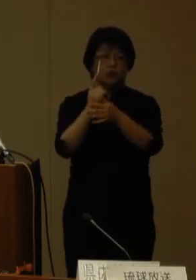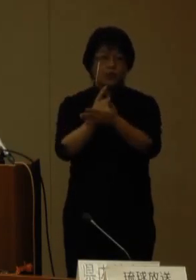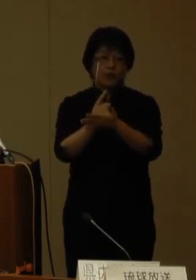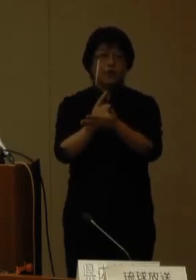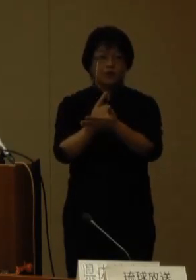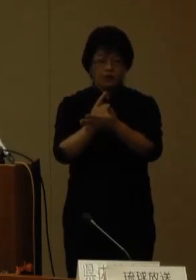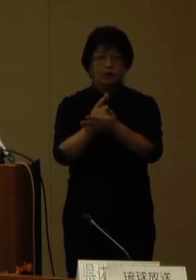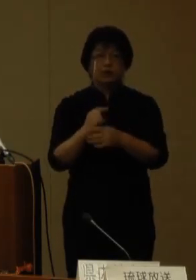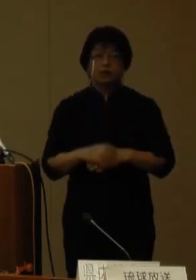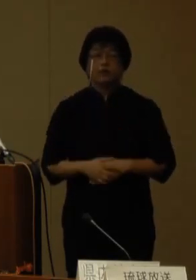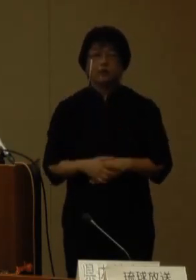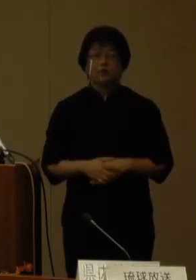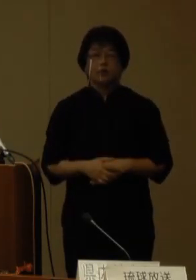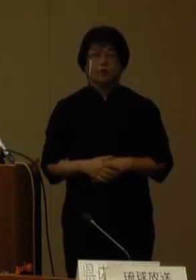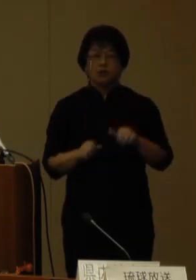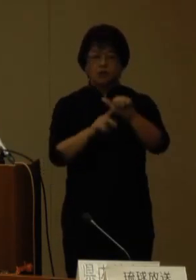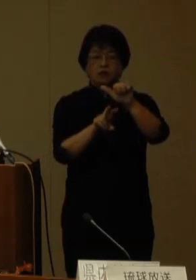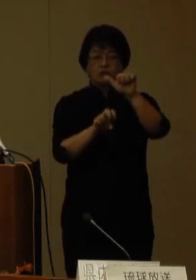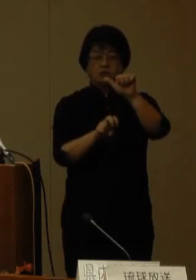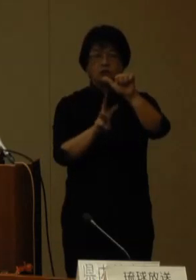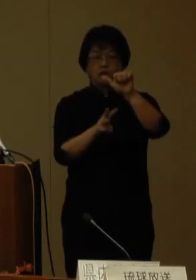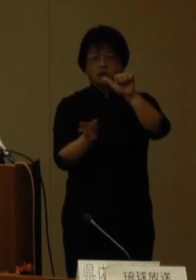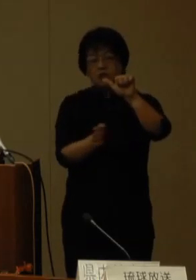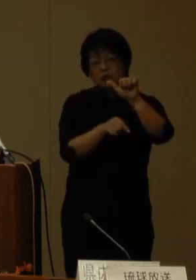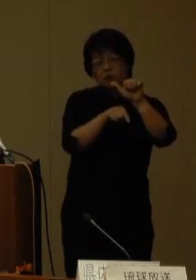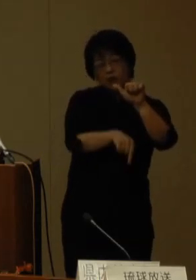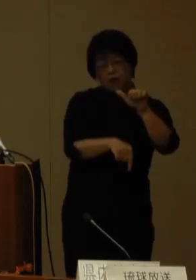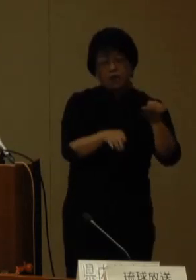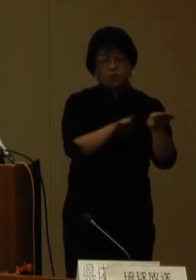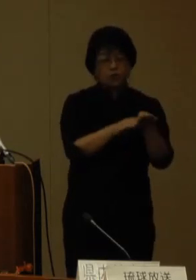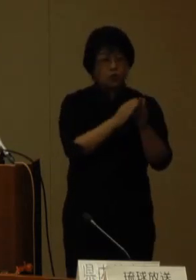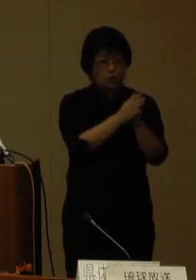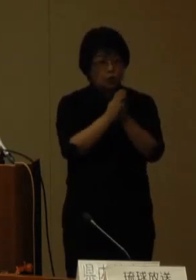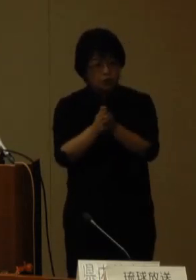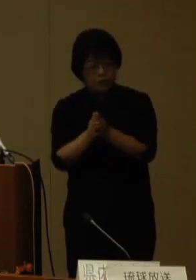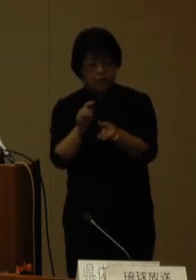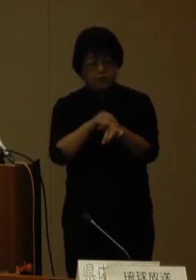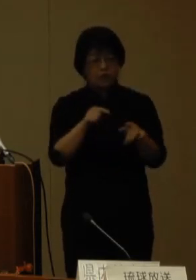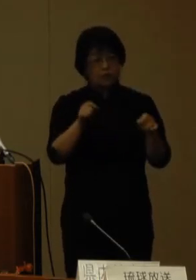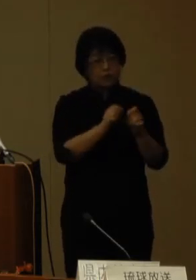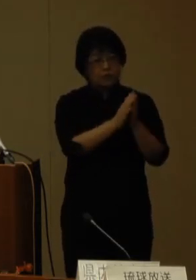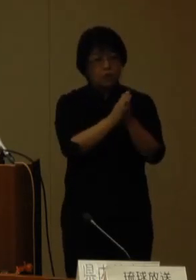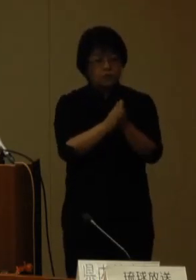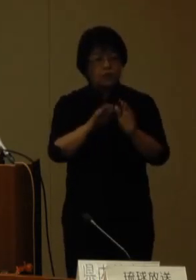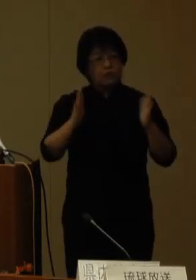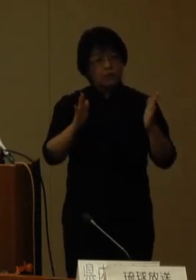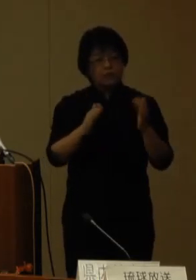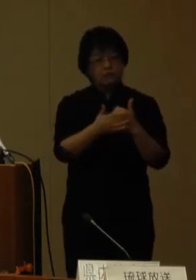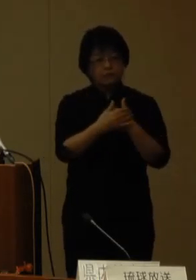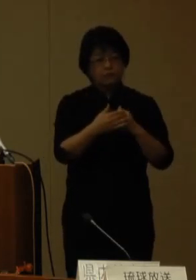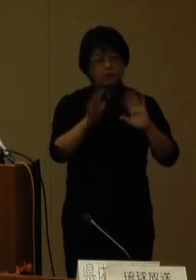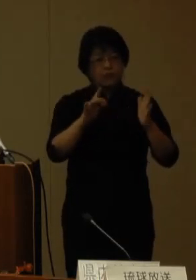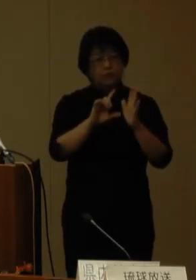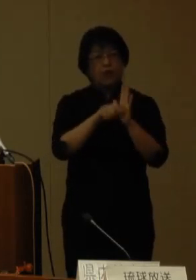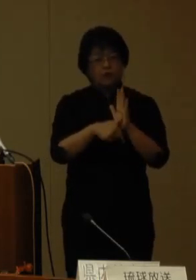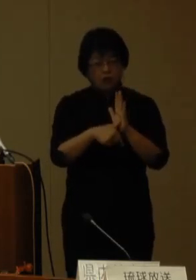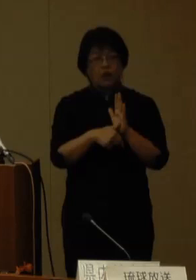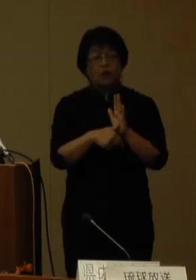するということになります。23日以降は休業要請あるいは時短に応じていただけないところを再度